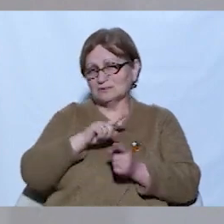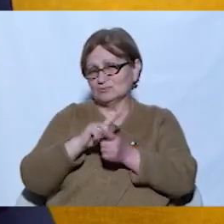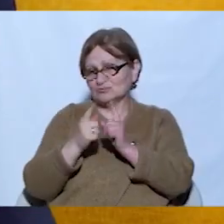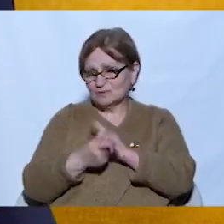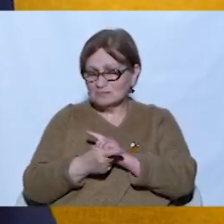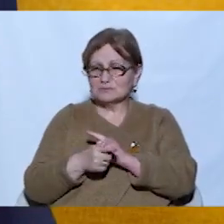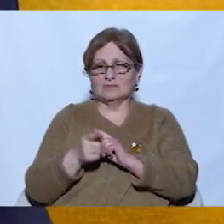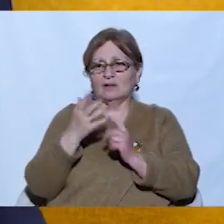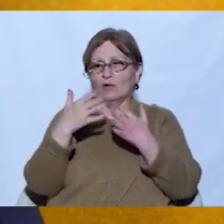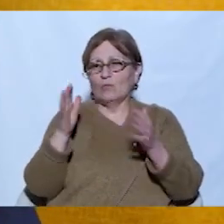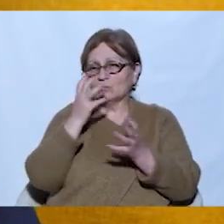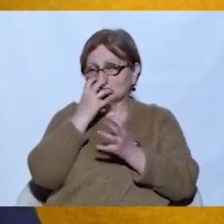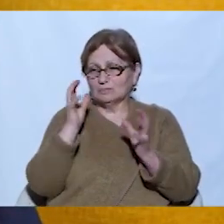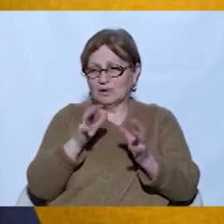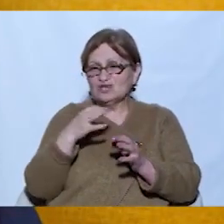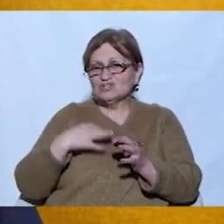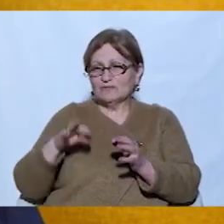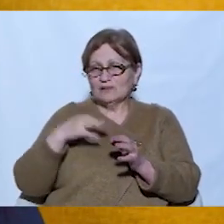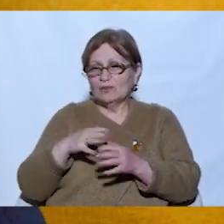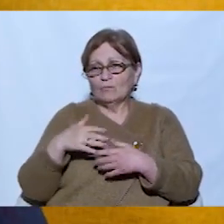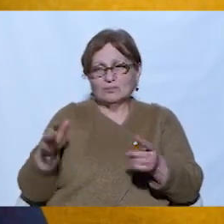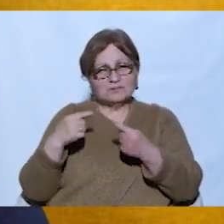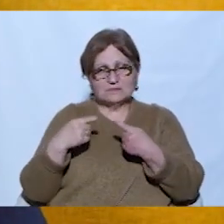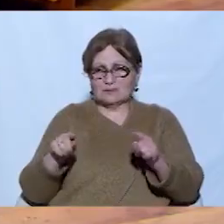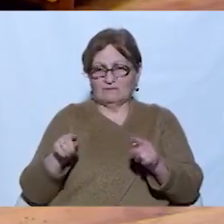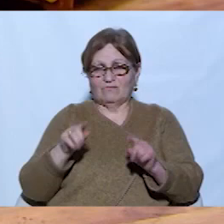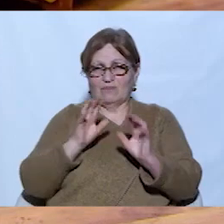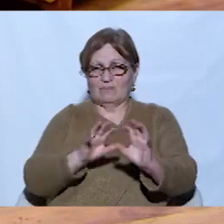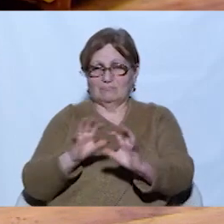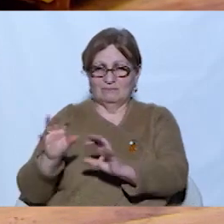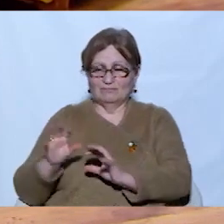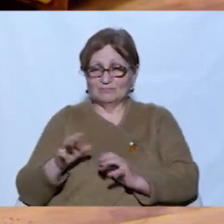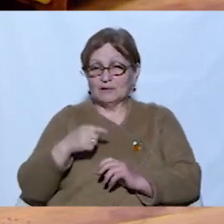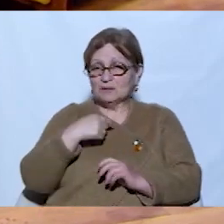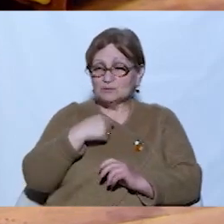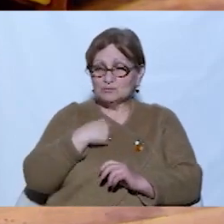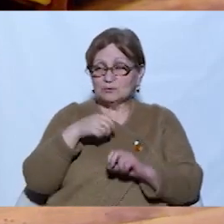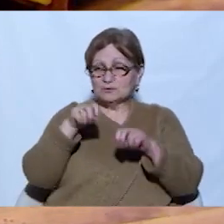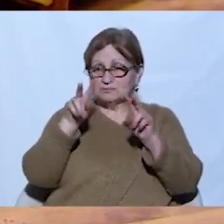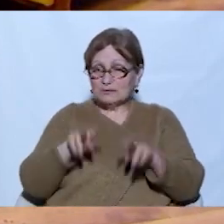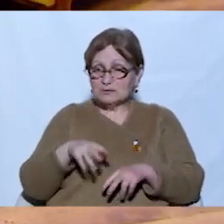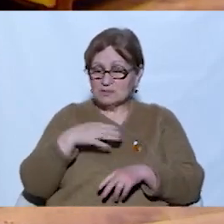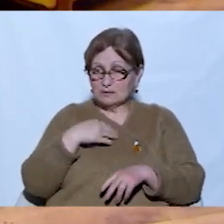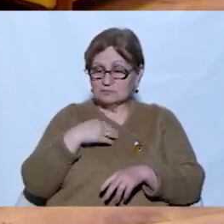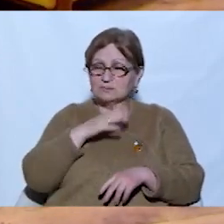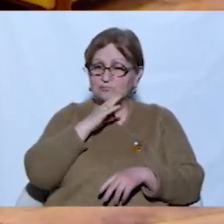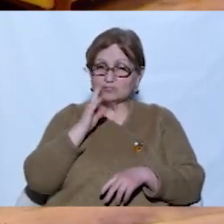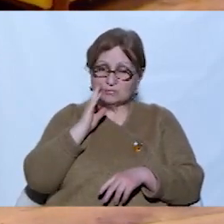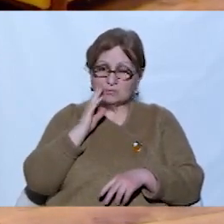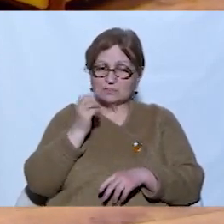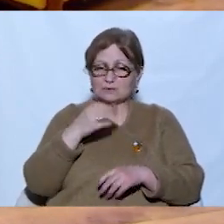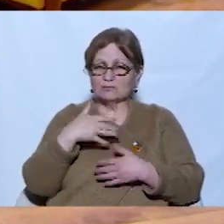ჩვენც გავხდებით ბებიები და ბაბუები, ჩვენც გავხდებით და შვილიშვილს თითქოს უფრო სხვა. მათთვის, ჩვენთვის